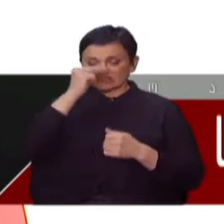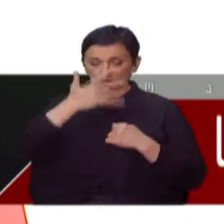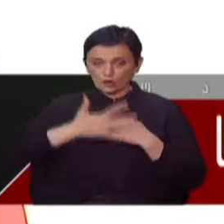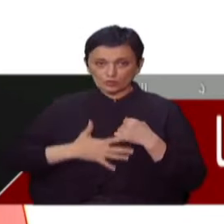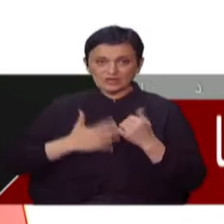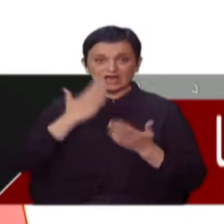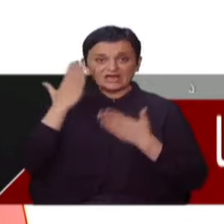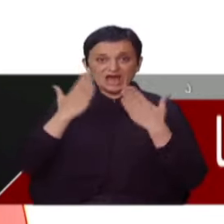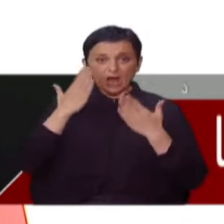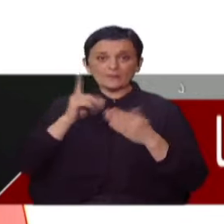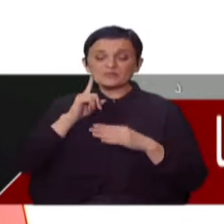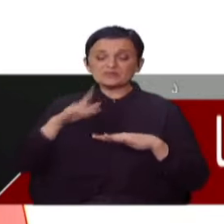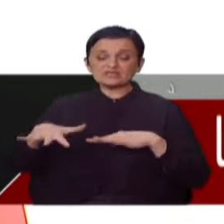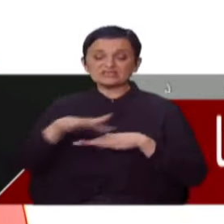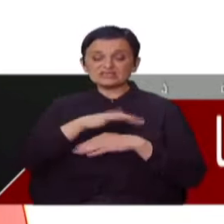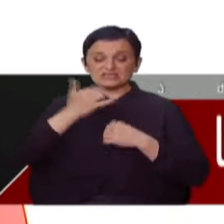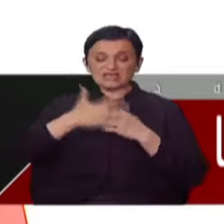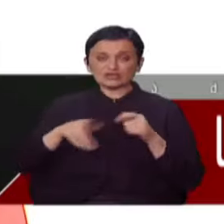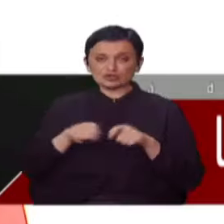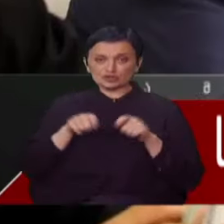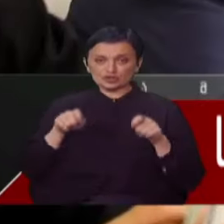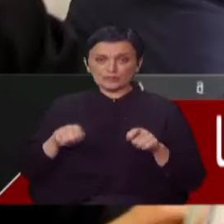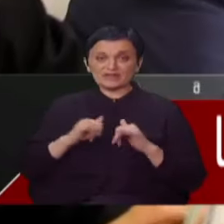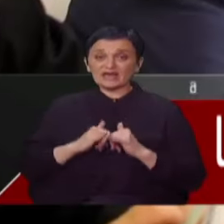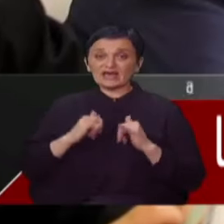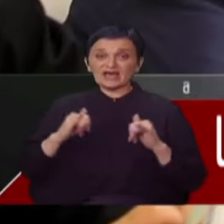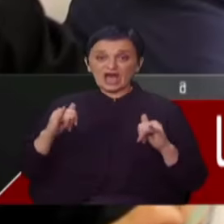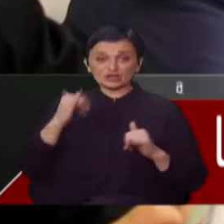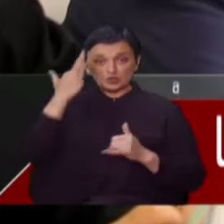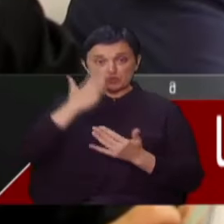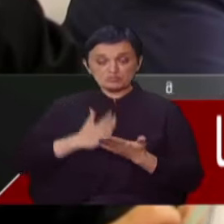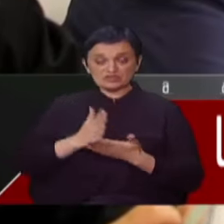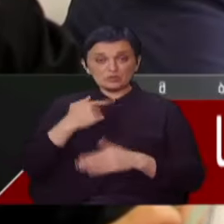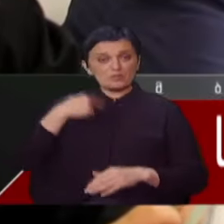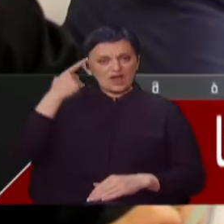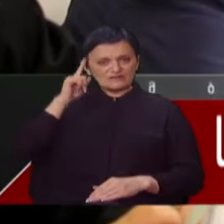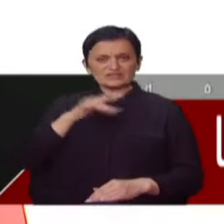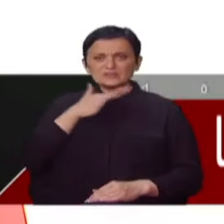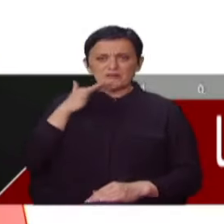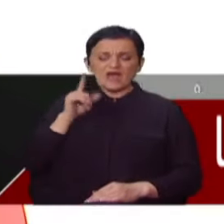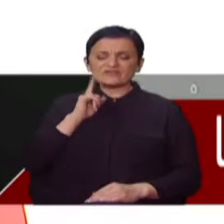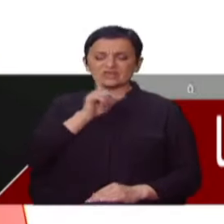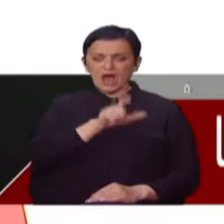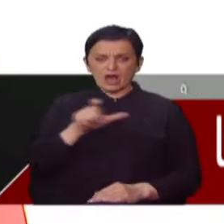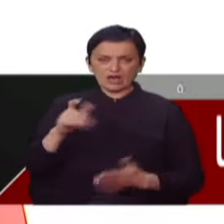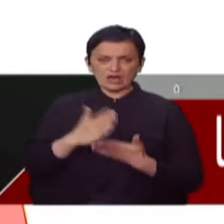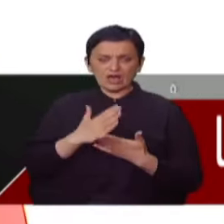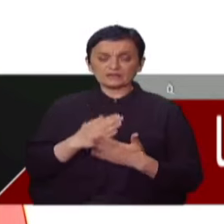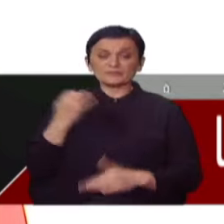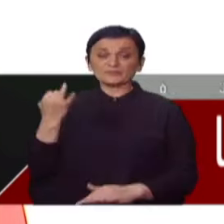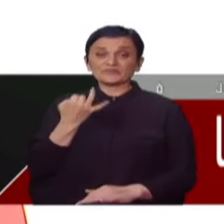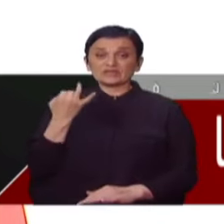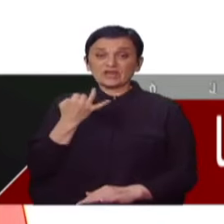ცენტრების, გასართობ სარეკრეაციო ცენტრების შექმნისა და განვითარების მიზნით. მე ვიცი, რომ ძალიან ბევრი ახალგაზრდა არის